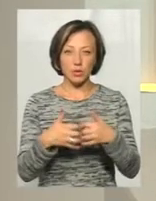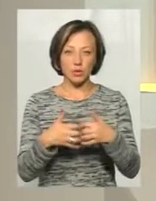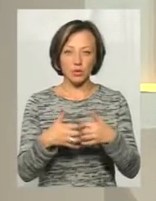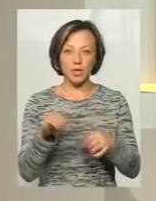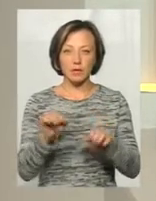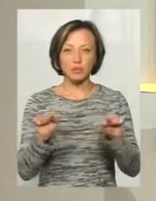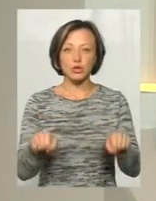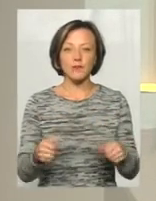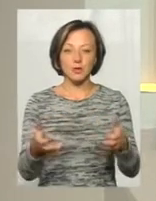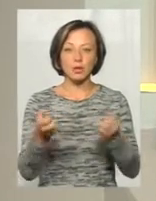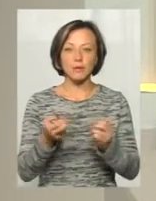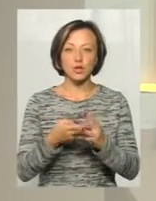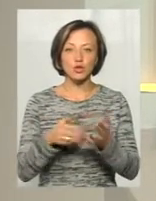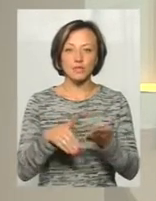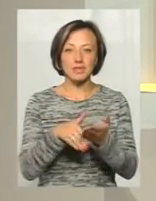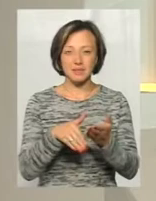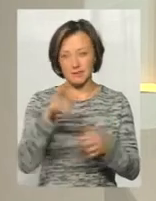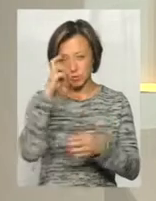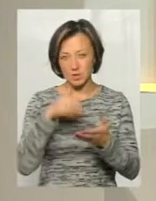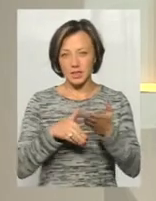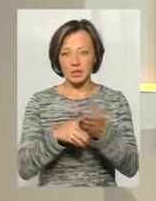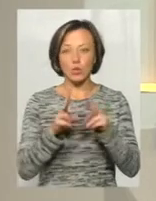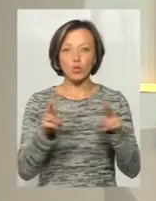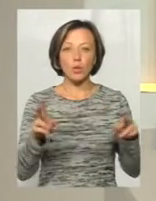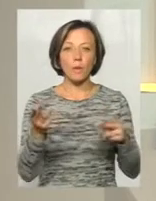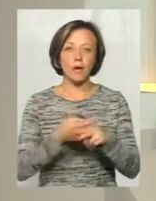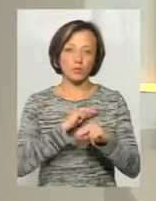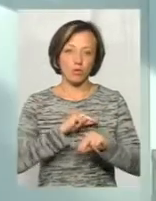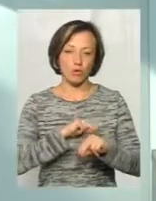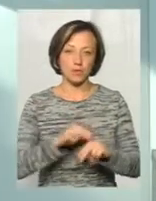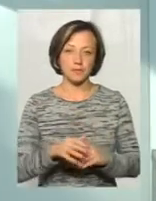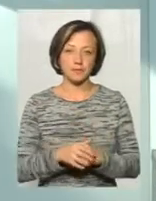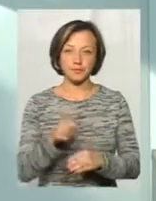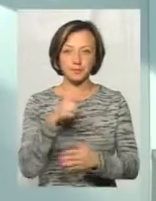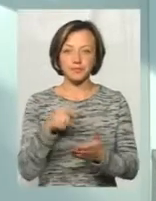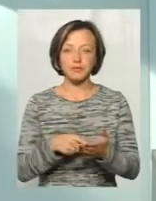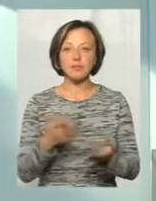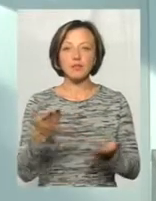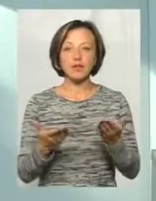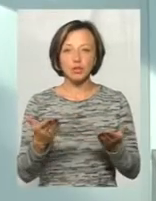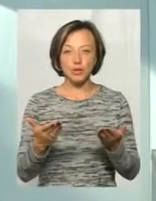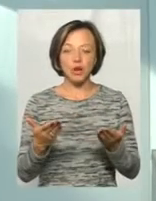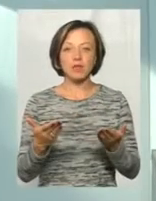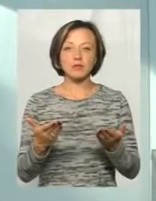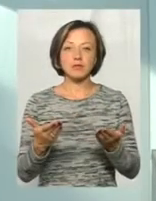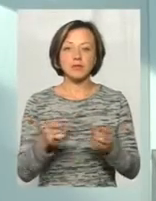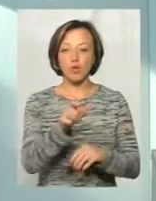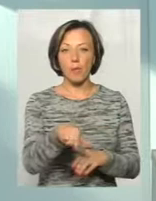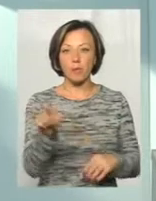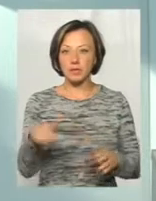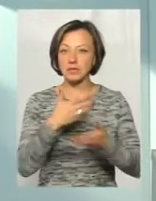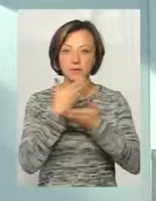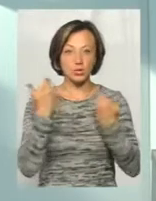і можливість отримати субсидії для тих, хто є безробітним? Ну, якщо постанова передбачає, що у громадян